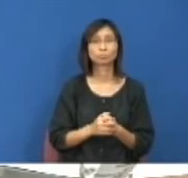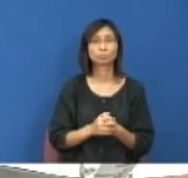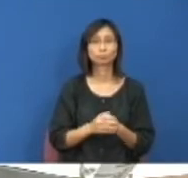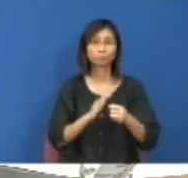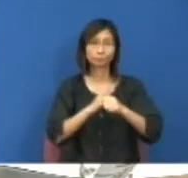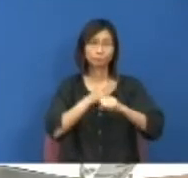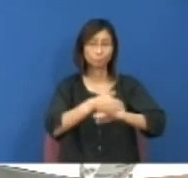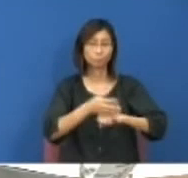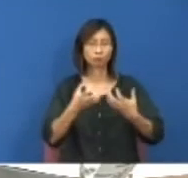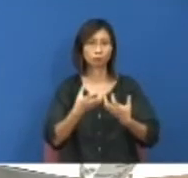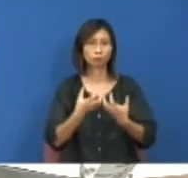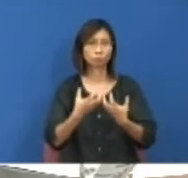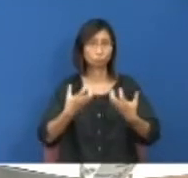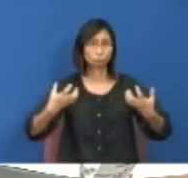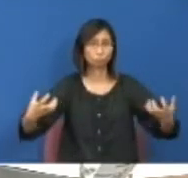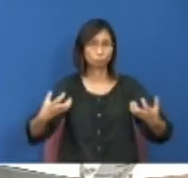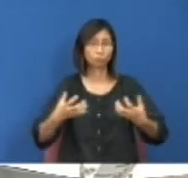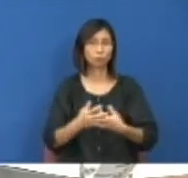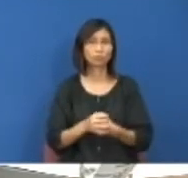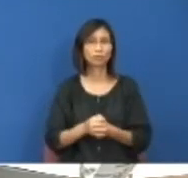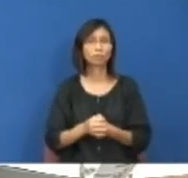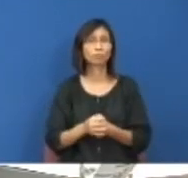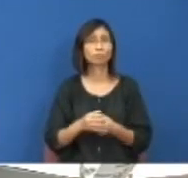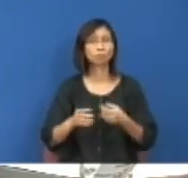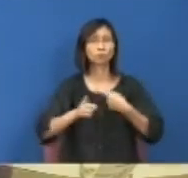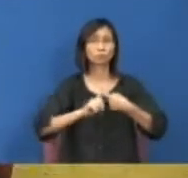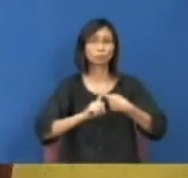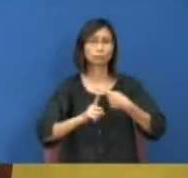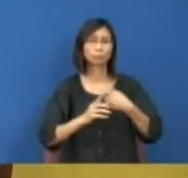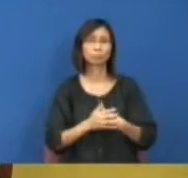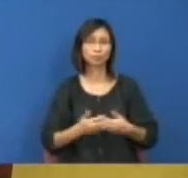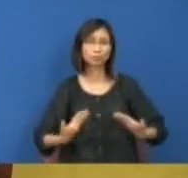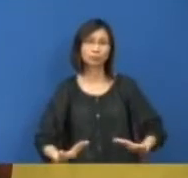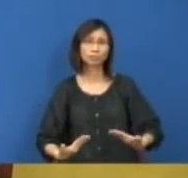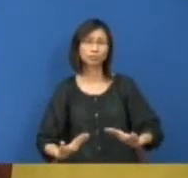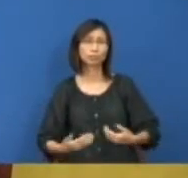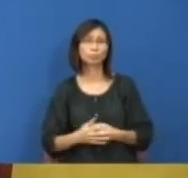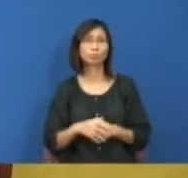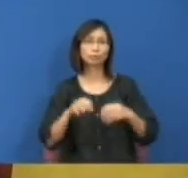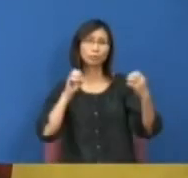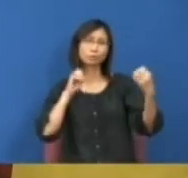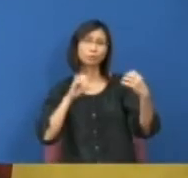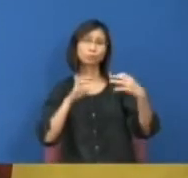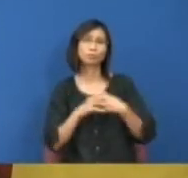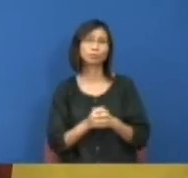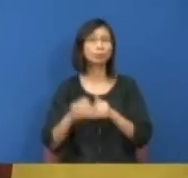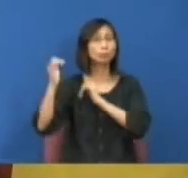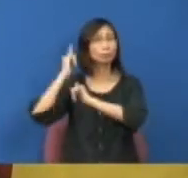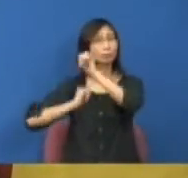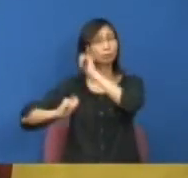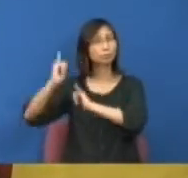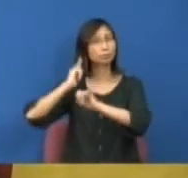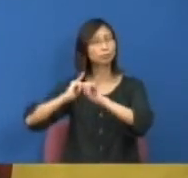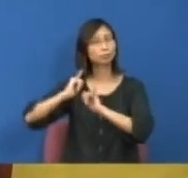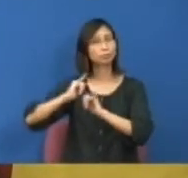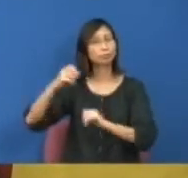社會的崩解、危機，以至到革命。 所以我想今集節目裏面都透過一個歷史的重溫，由法國革